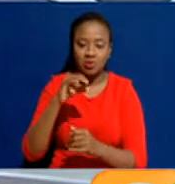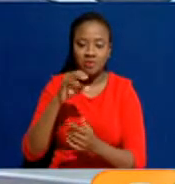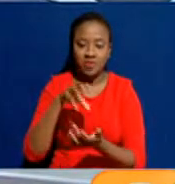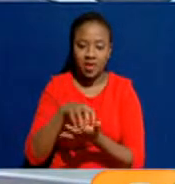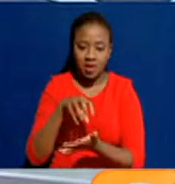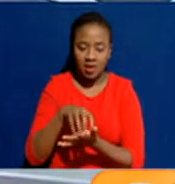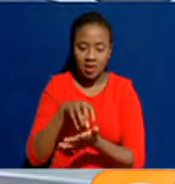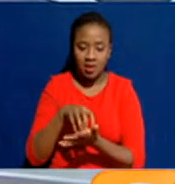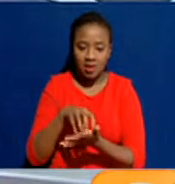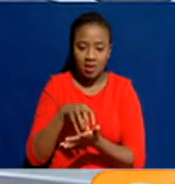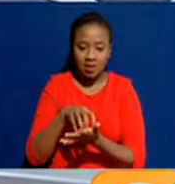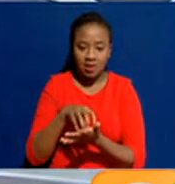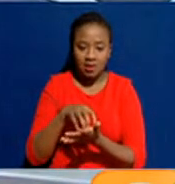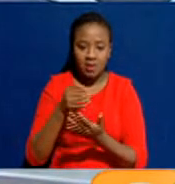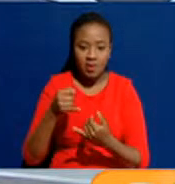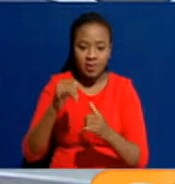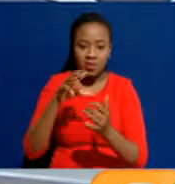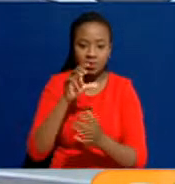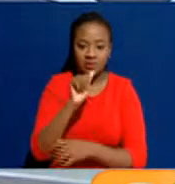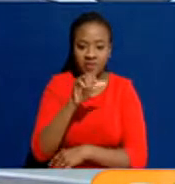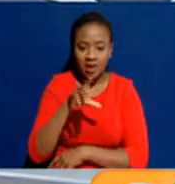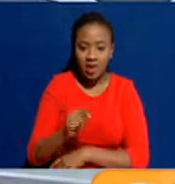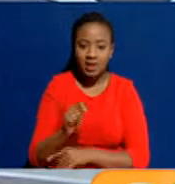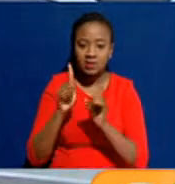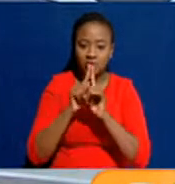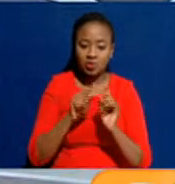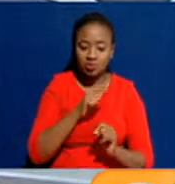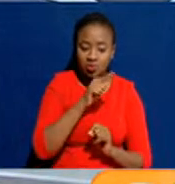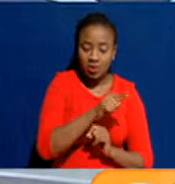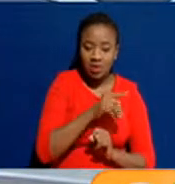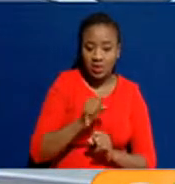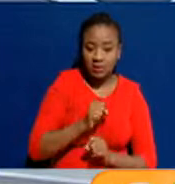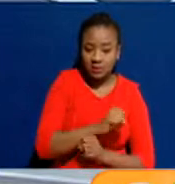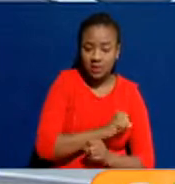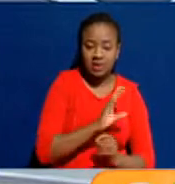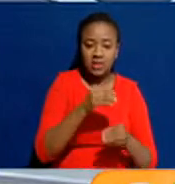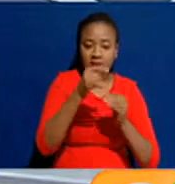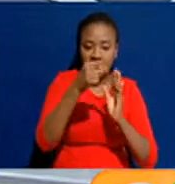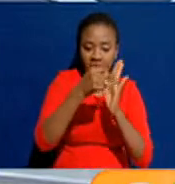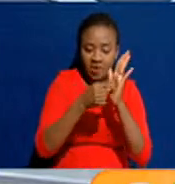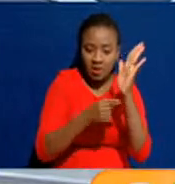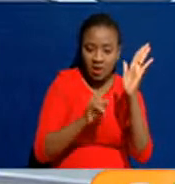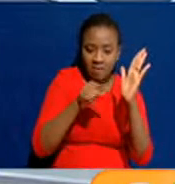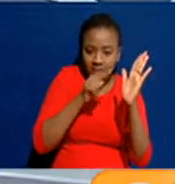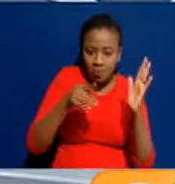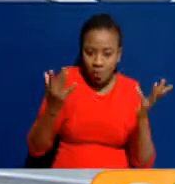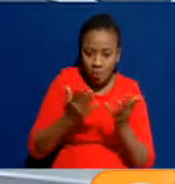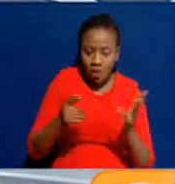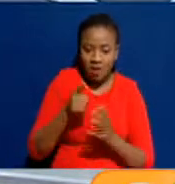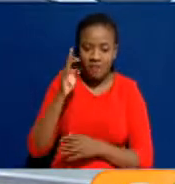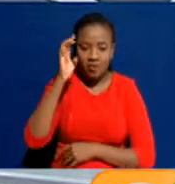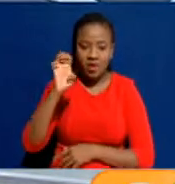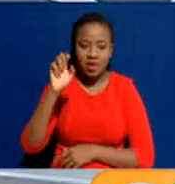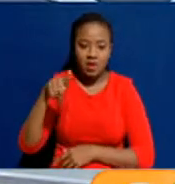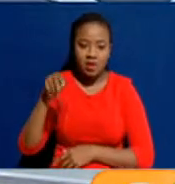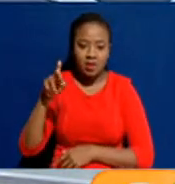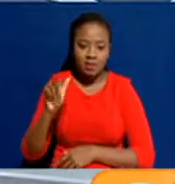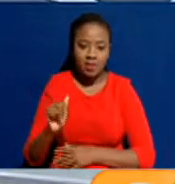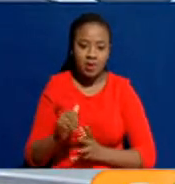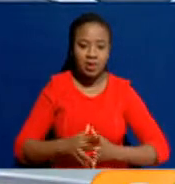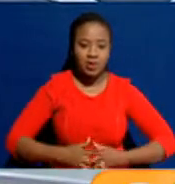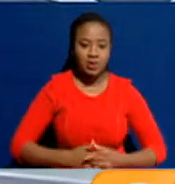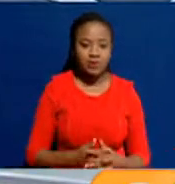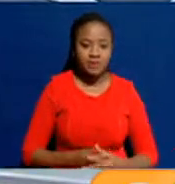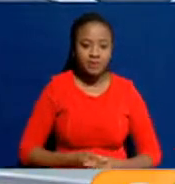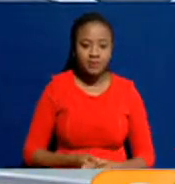Omtatah ametoa msururu wa malalamishi yake na maombi kadhaa dhidi ya EPRA mahakamani hii leo, kama inavyoarifu taarifa